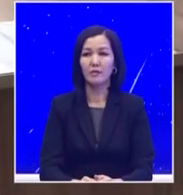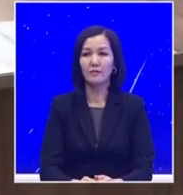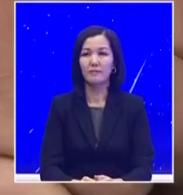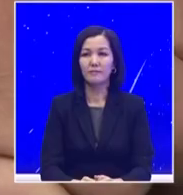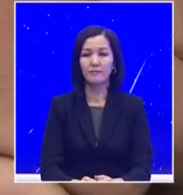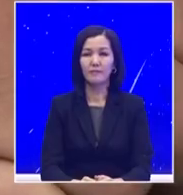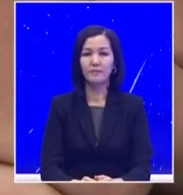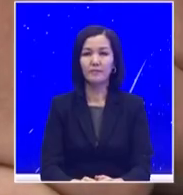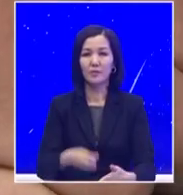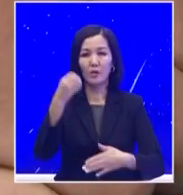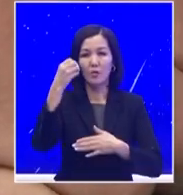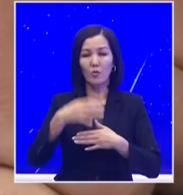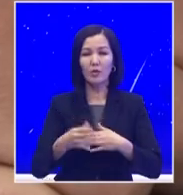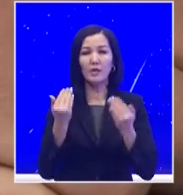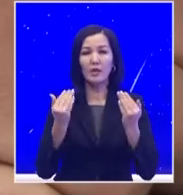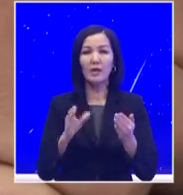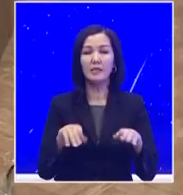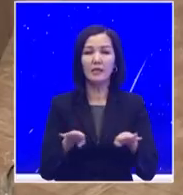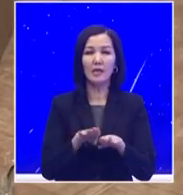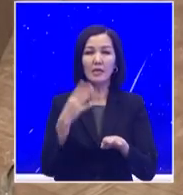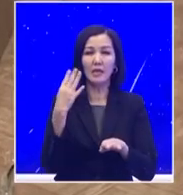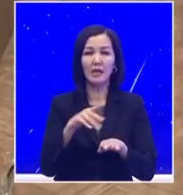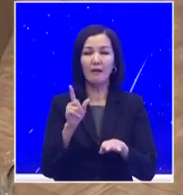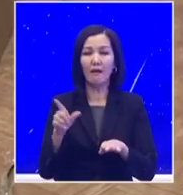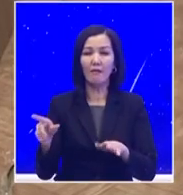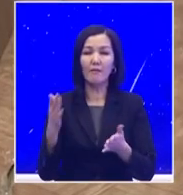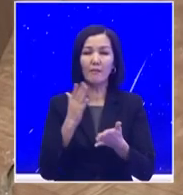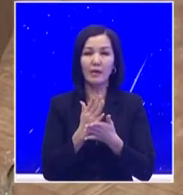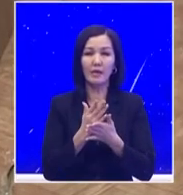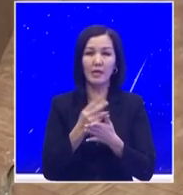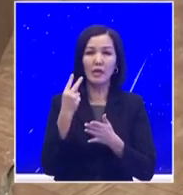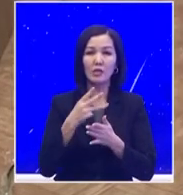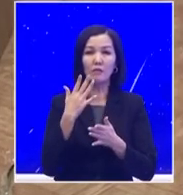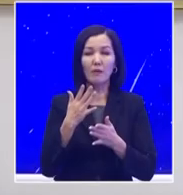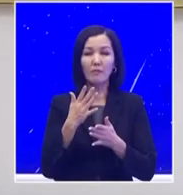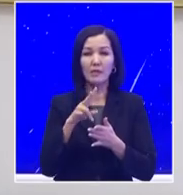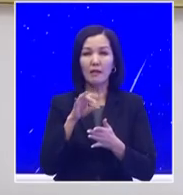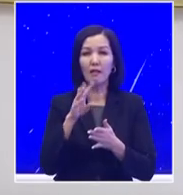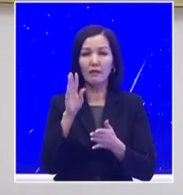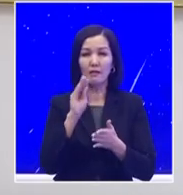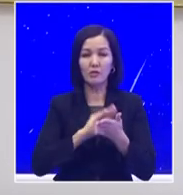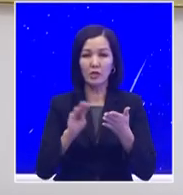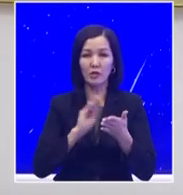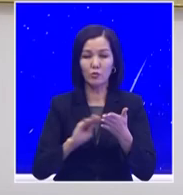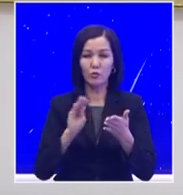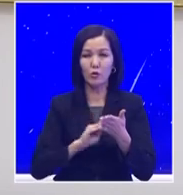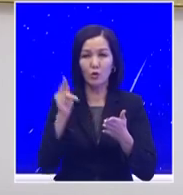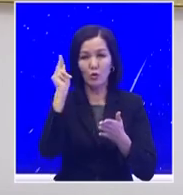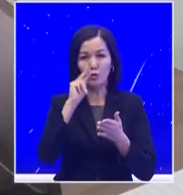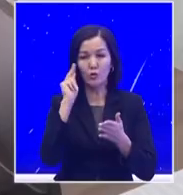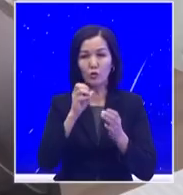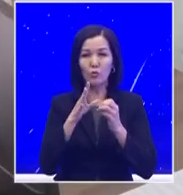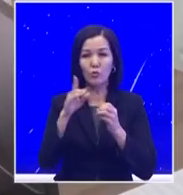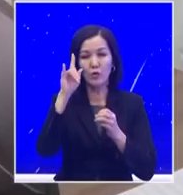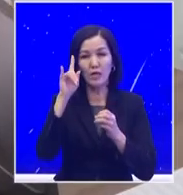осы. Орталықта қазір Сымбат секілді 40-қа жуық тыңдаушы бар. Олардың 25-і латын қарпін жаттығып үйренсе, 14-і